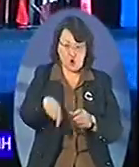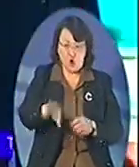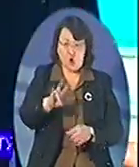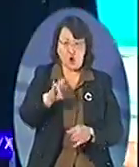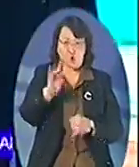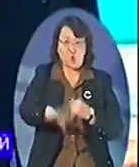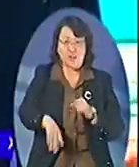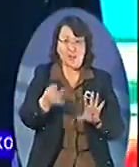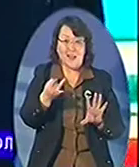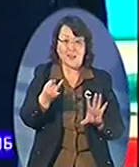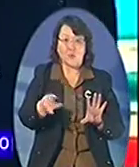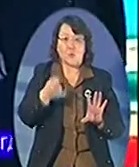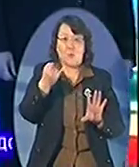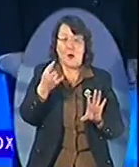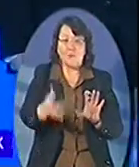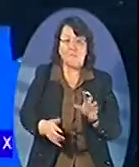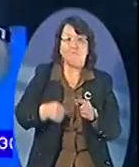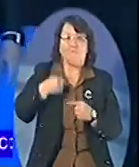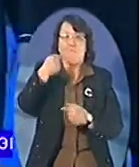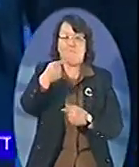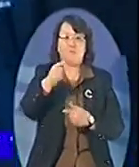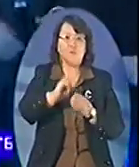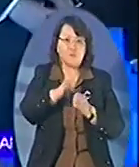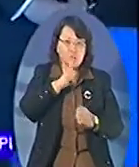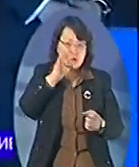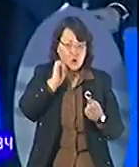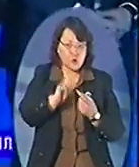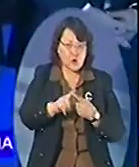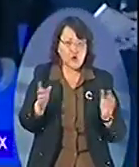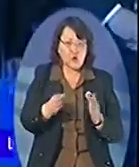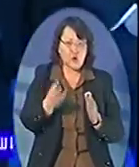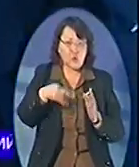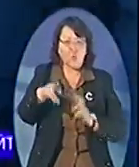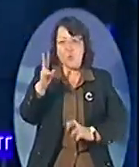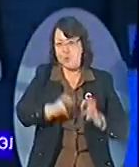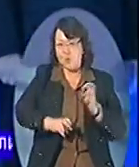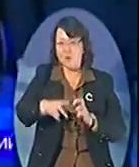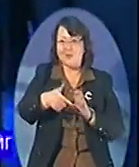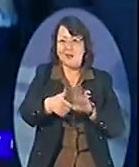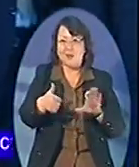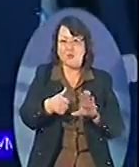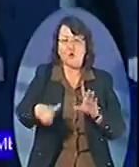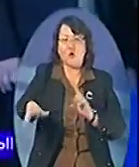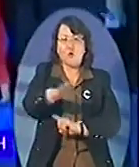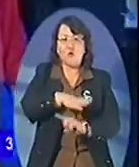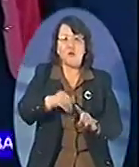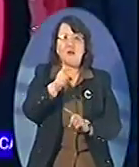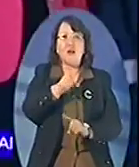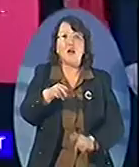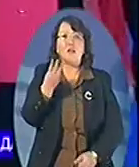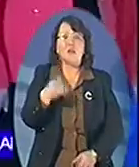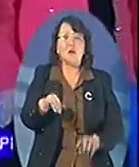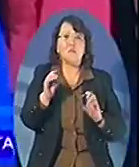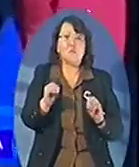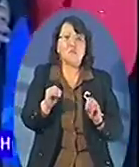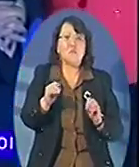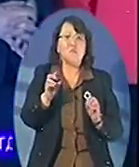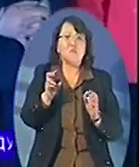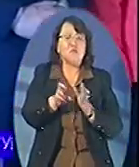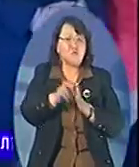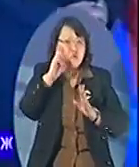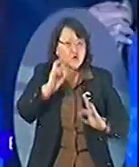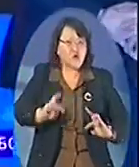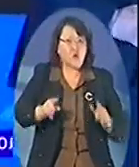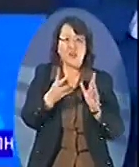76-р бичигдэх хүртэл арга хэмжээ авна гэлээ. Юун төрүүн жижиг дунд үйлдвэрлэлийн татварын орчныг ээлтэй байдлаар өөрчилж 90%